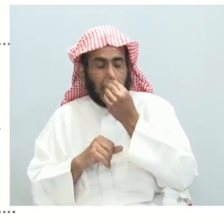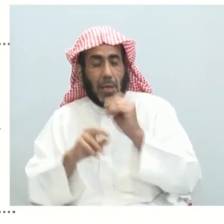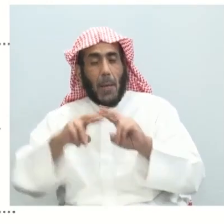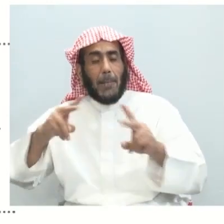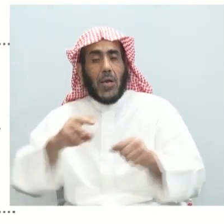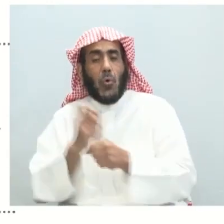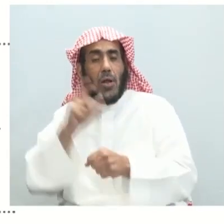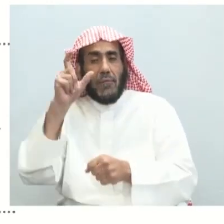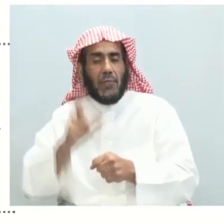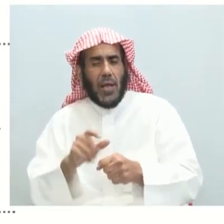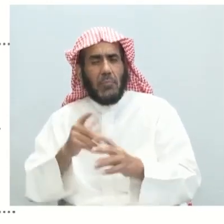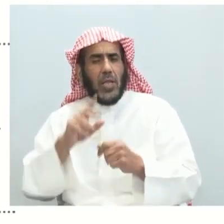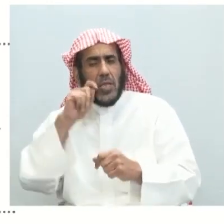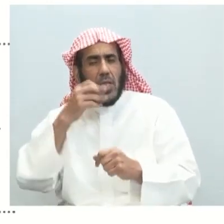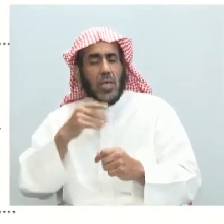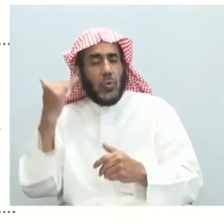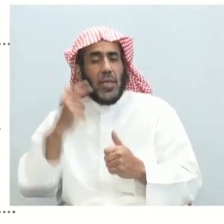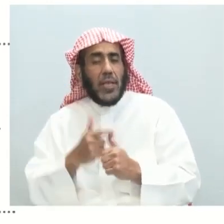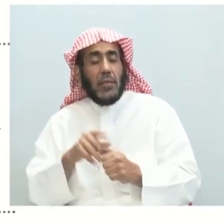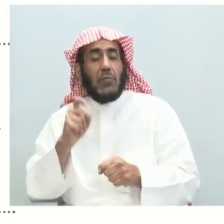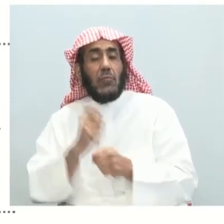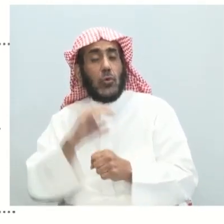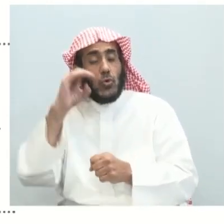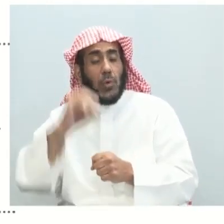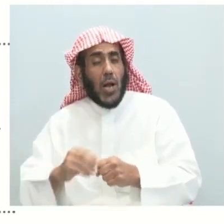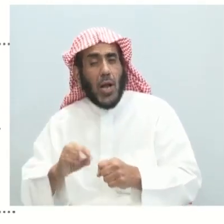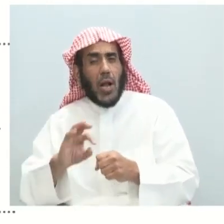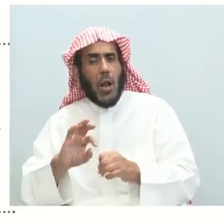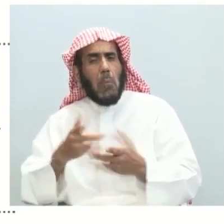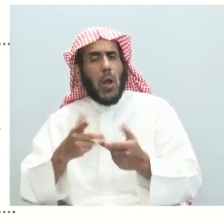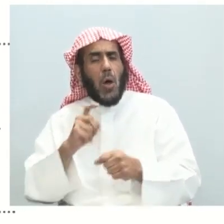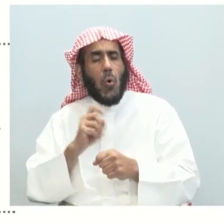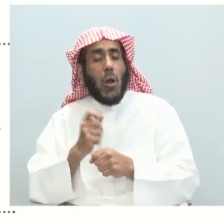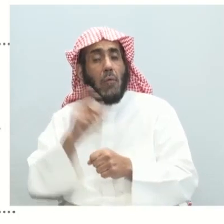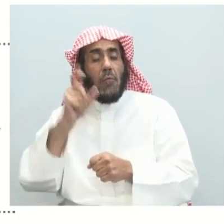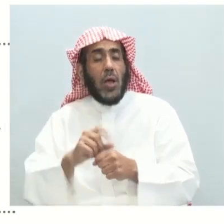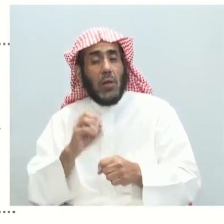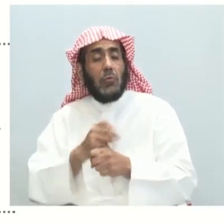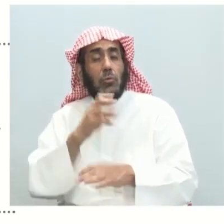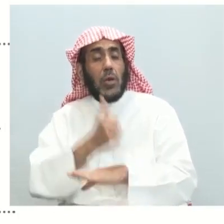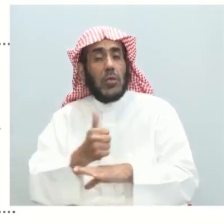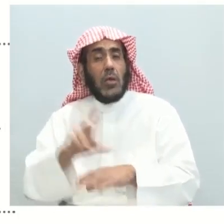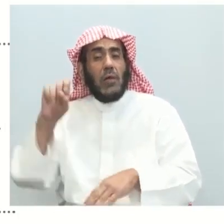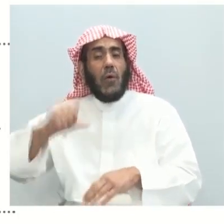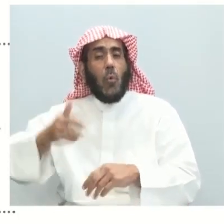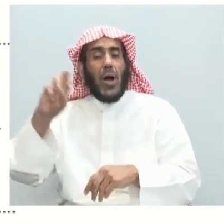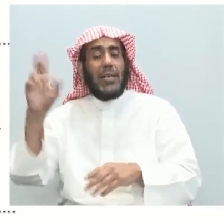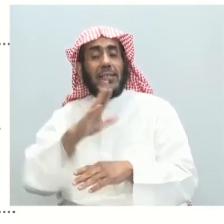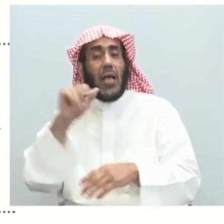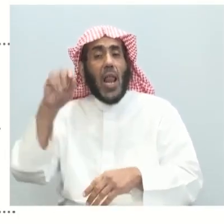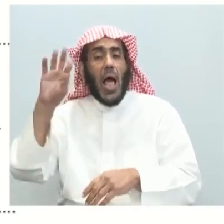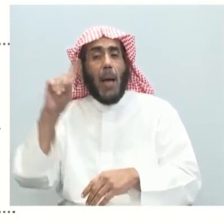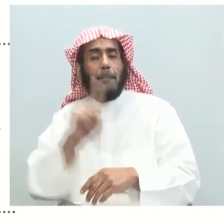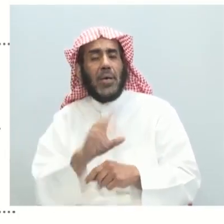نوع الفاعل من حيث التذكير والتانيث في الجمل المكتوبه اذا ما نوعه هنا في الجمل الاساسيه فواز الاب